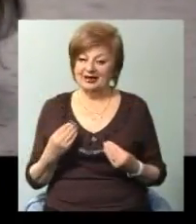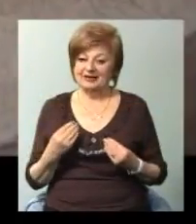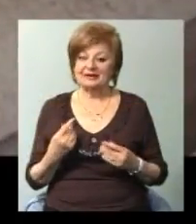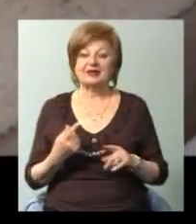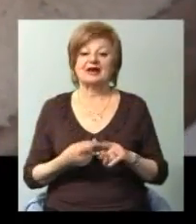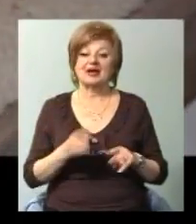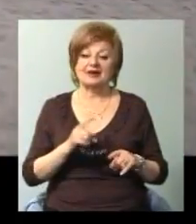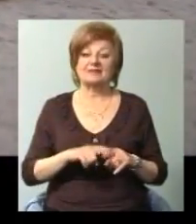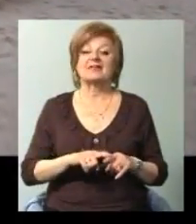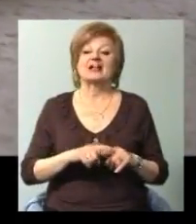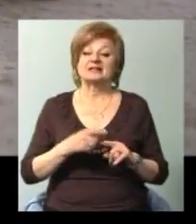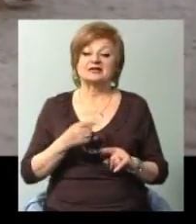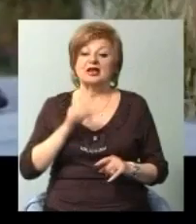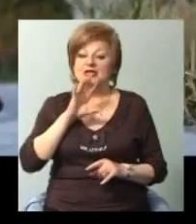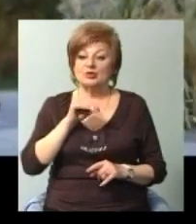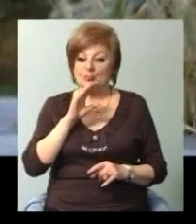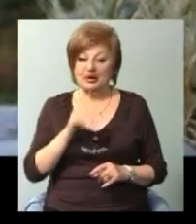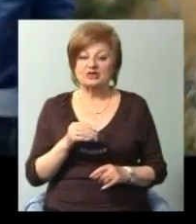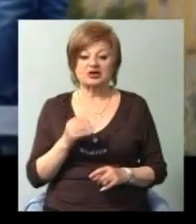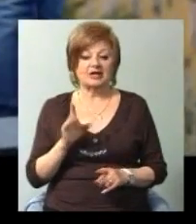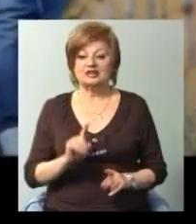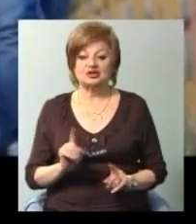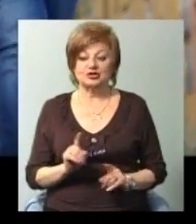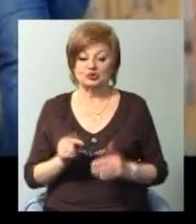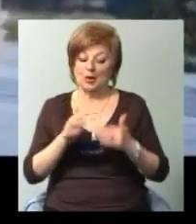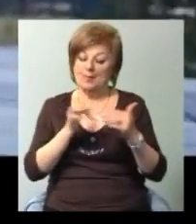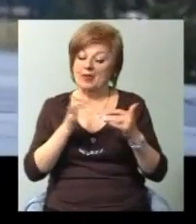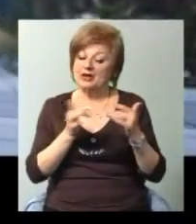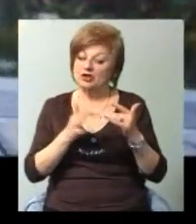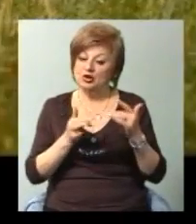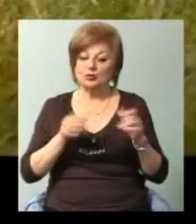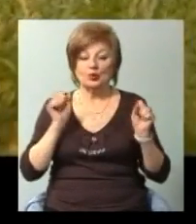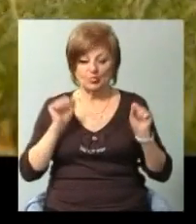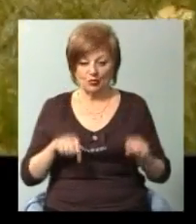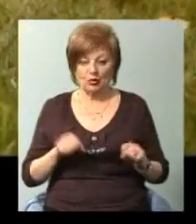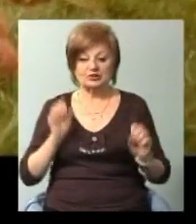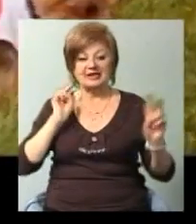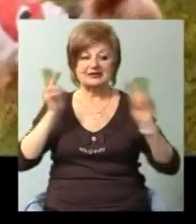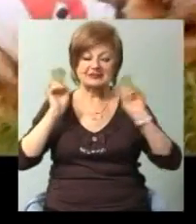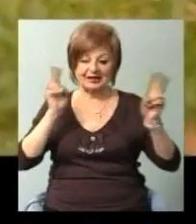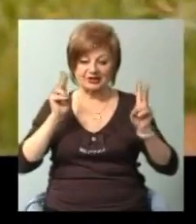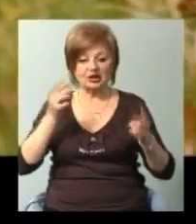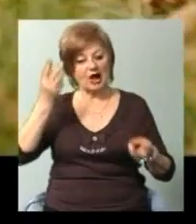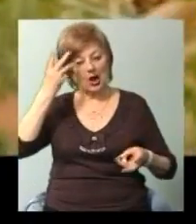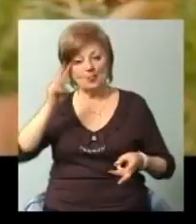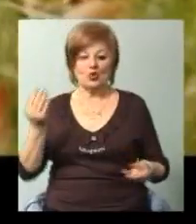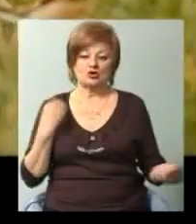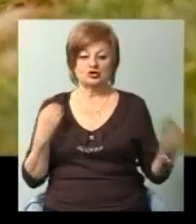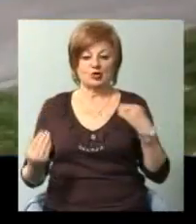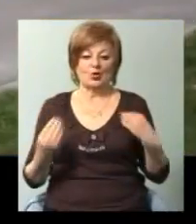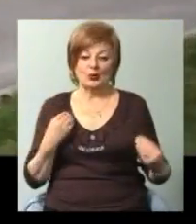Тваринка не пручатиметься, навіть якщо робити їй манікюр та модельні стрижки. А модний одяг – звична річ